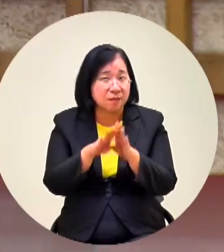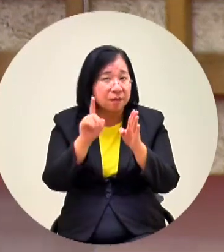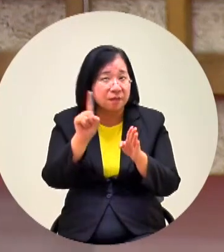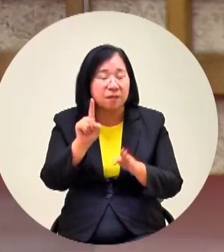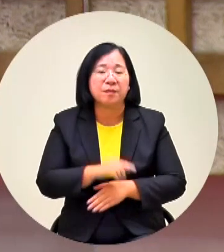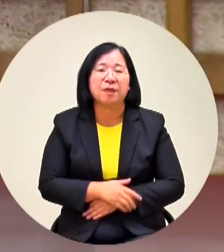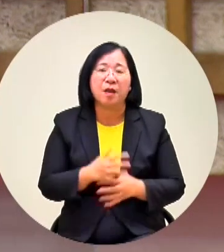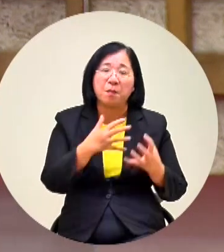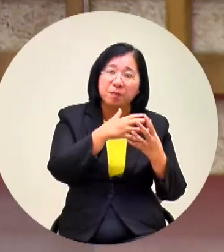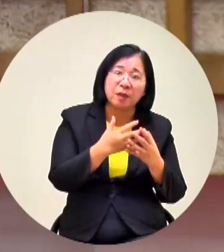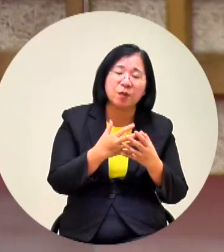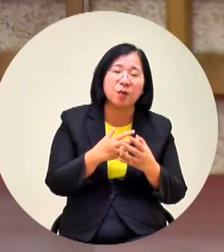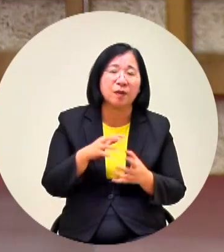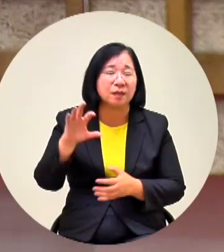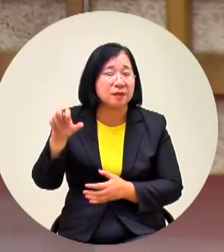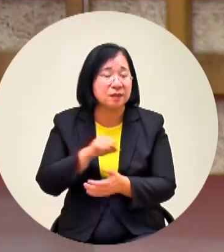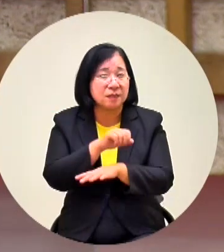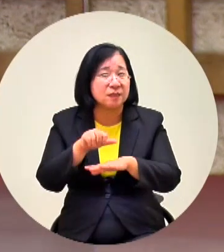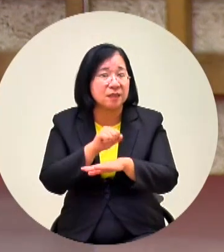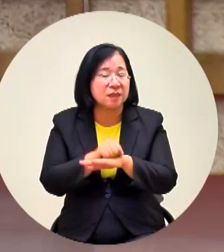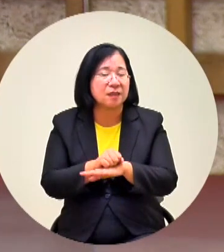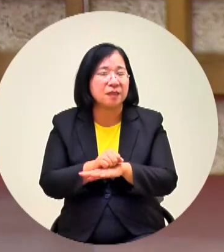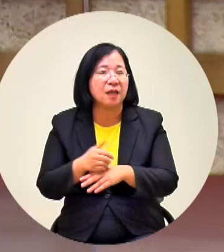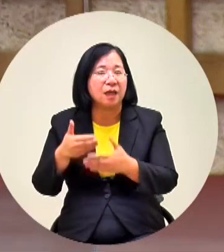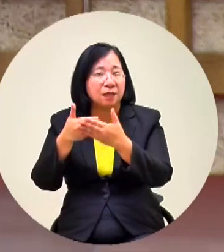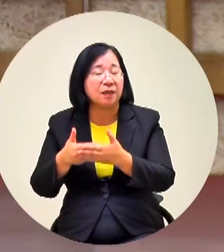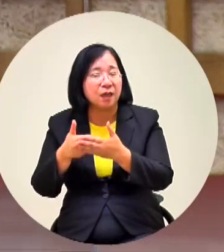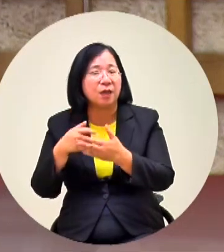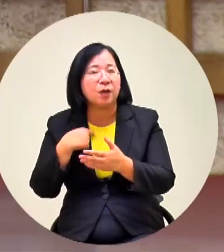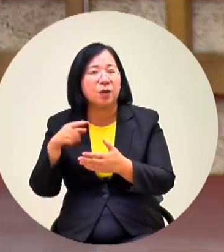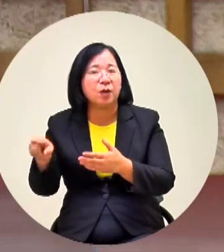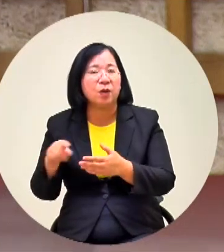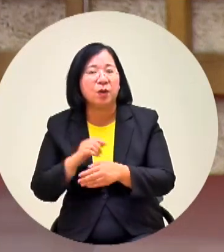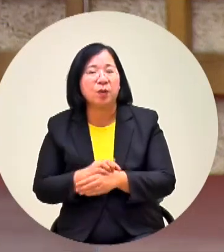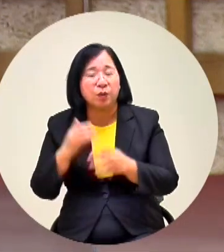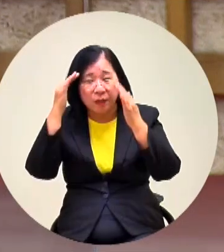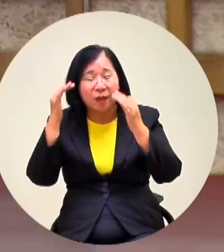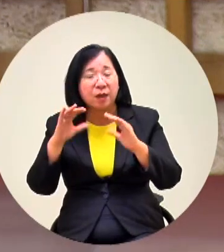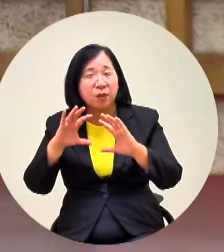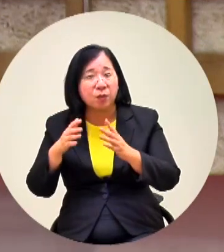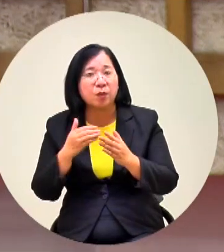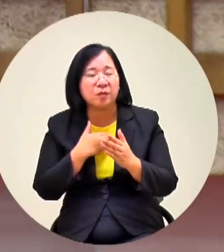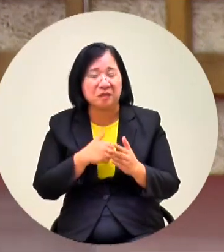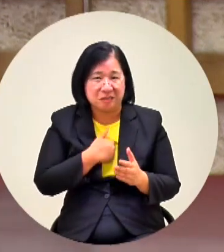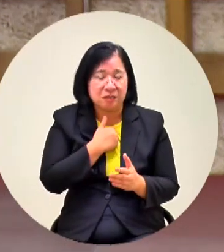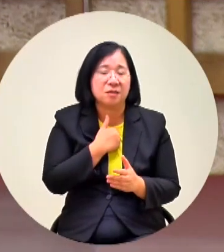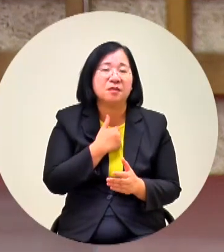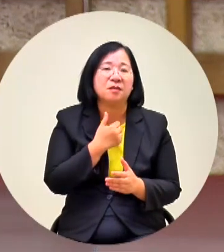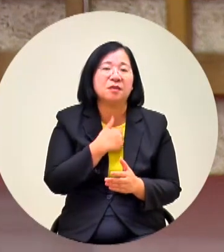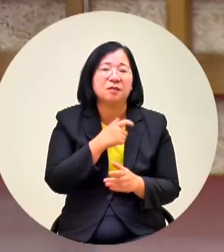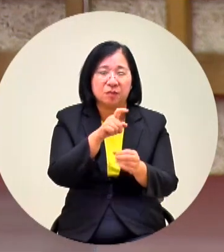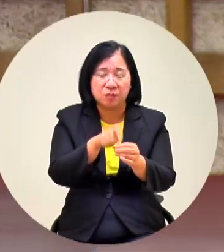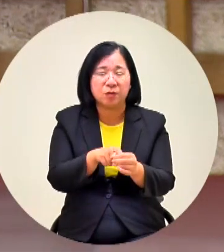国、日本、韩国等等国家都采取具体的行动，定出了目标。芬兰呢，